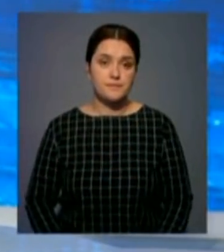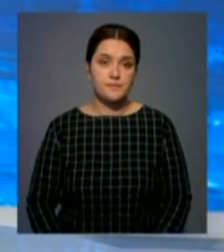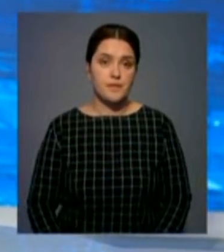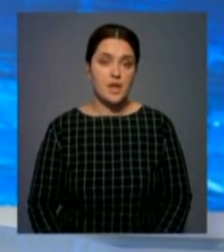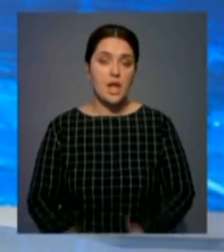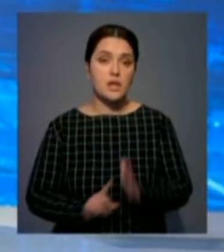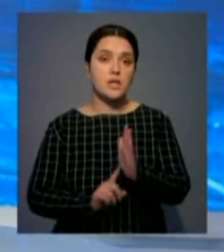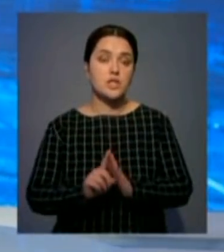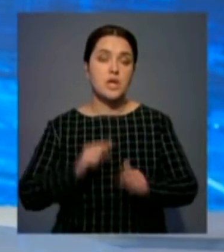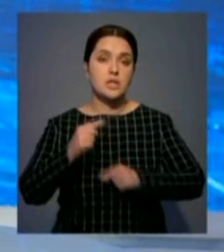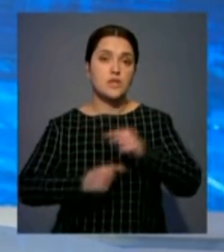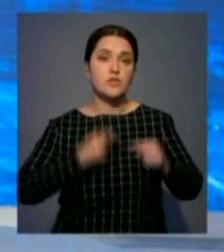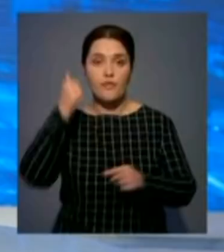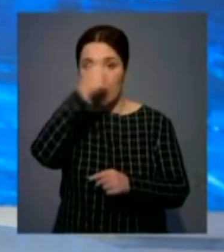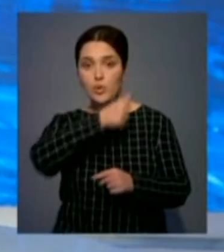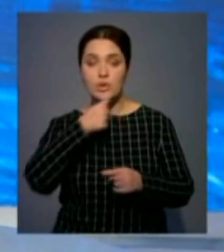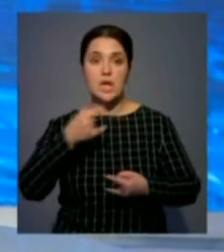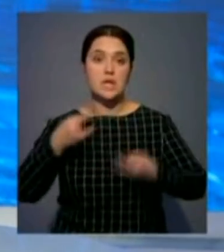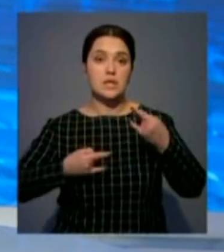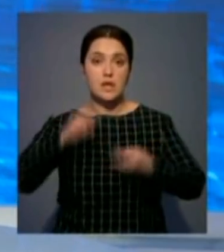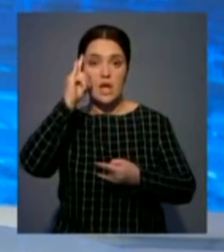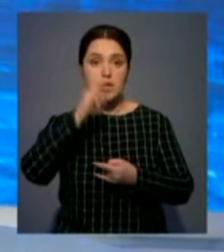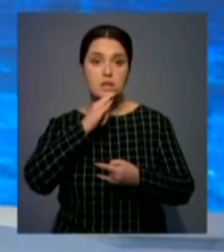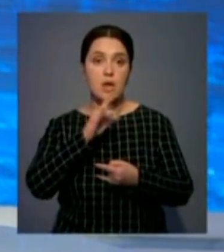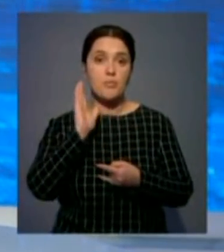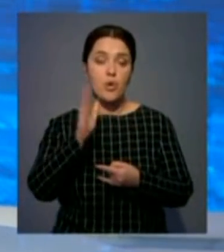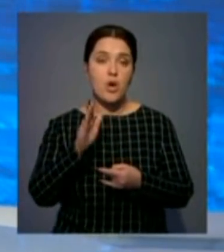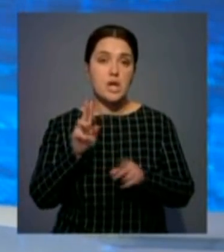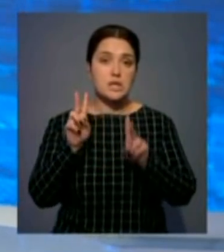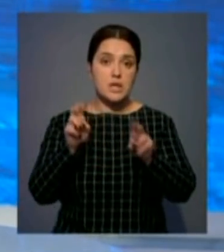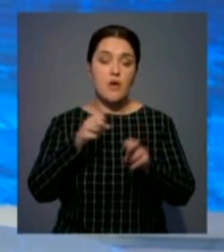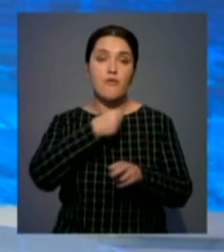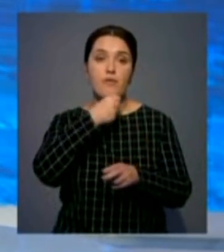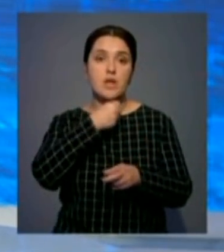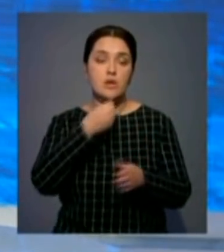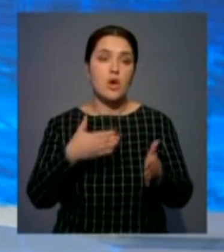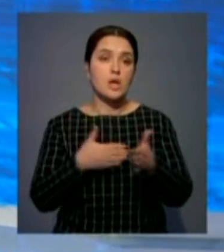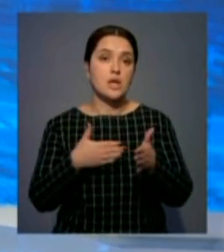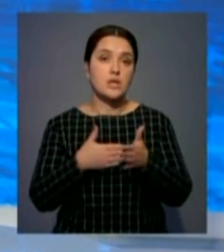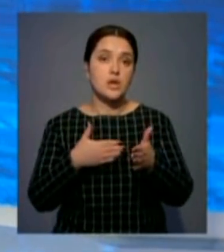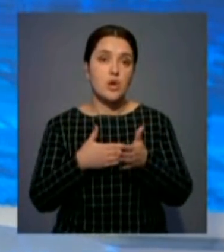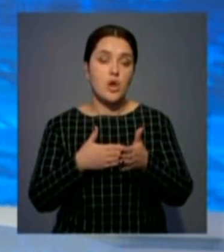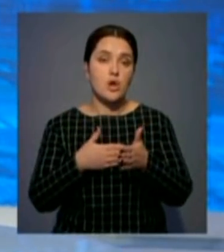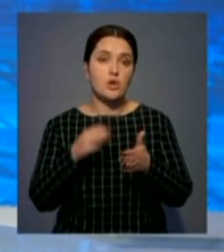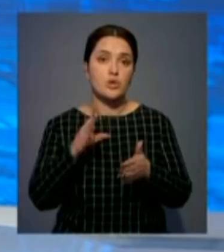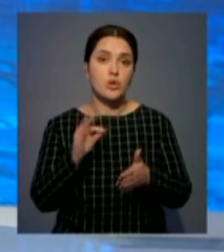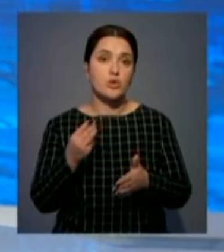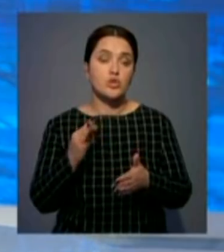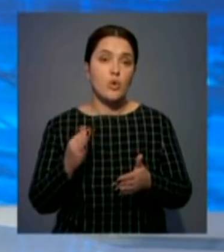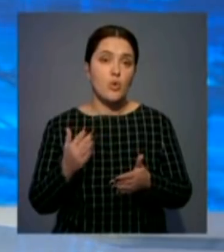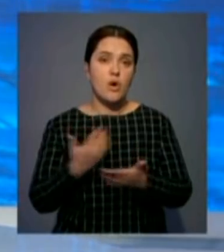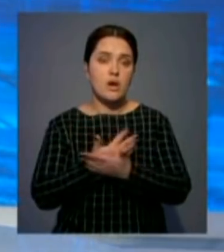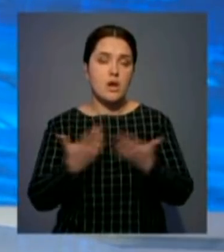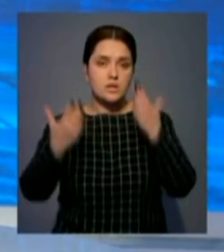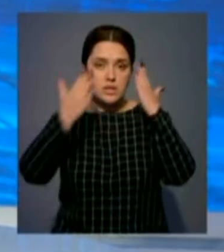С начала следующего года телевизионный контент в Казахстане будут показывать со знаком возрастного ограничения. Речь идет о ток-шоу,